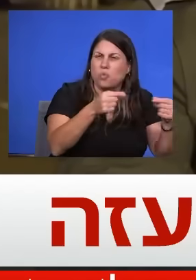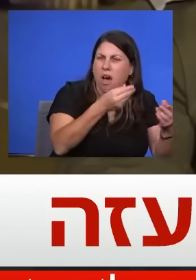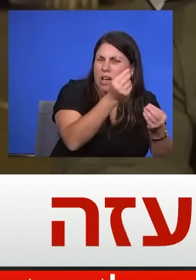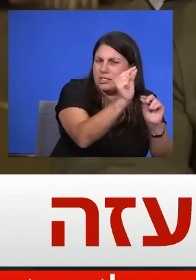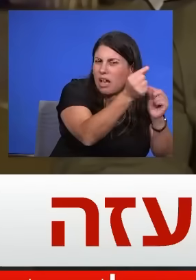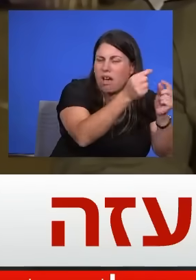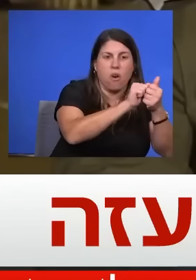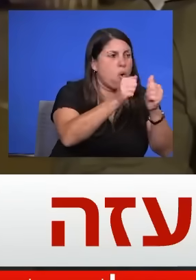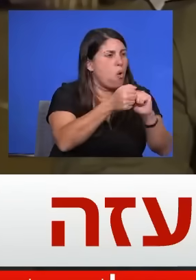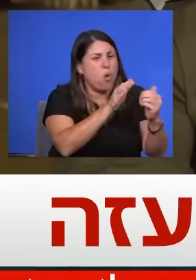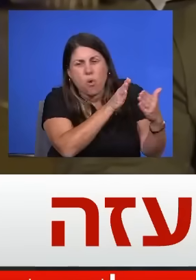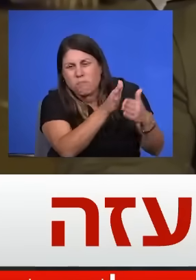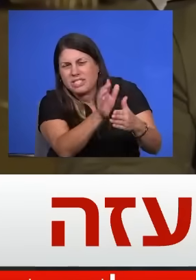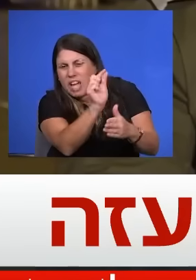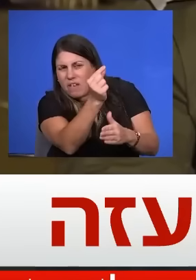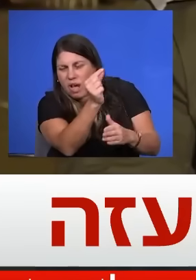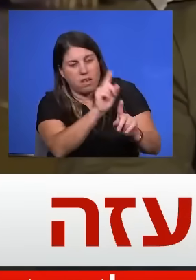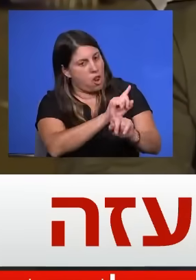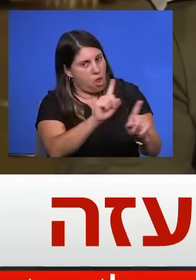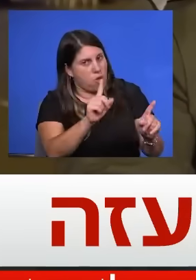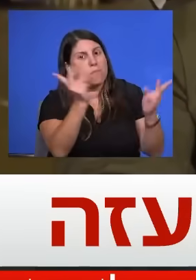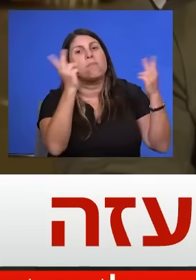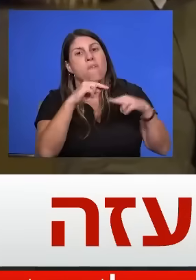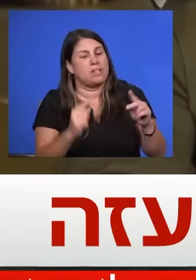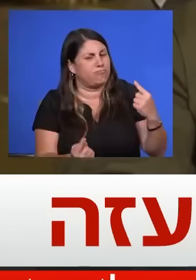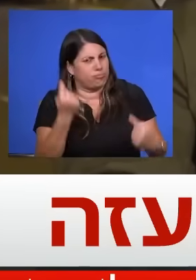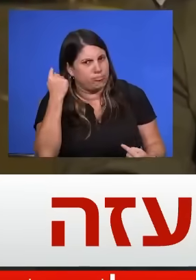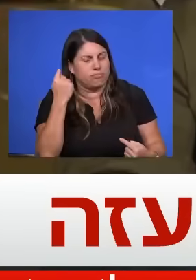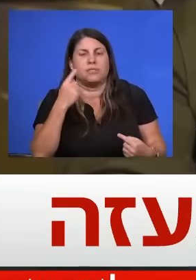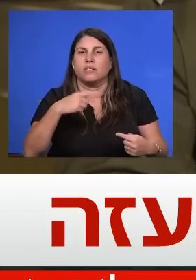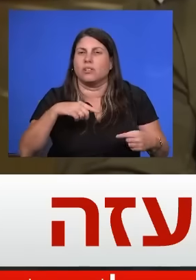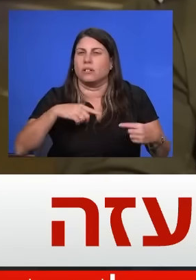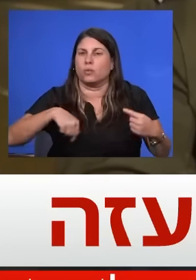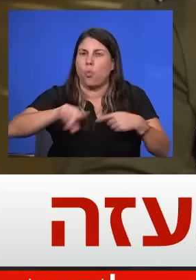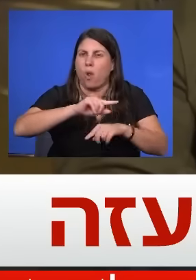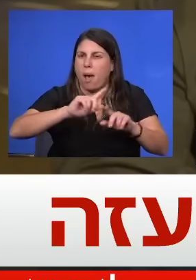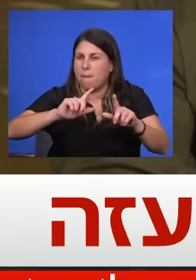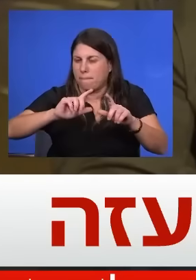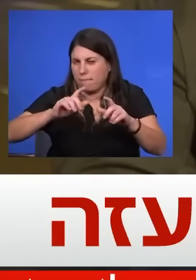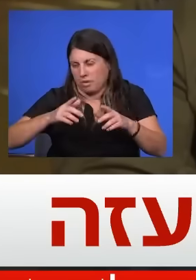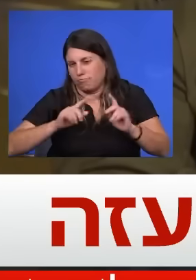קטנה. כל הכוחות כונסים מהר לגזרה, יש כוח קטן